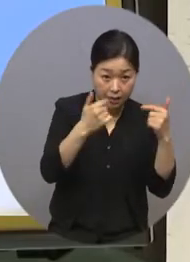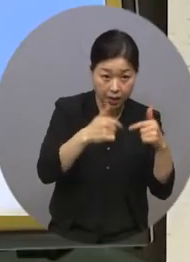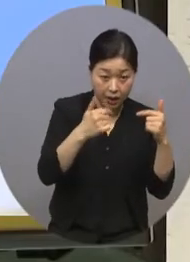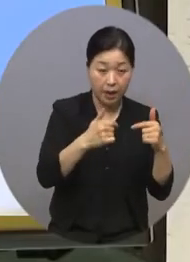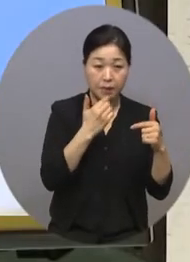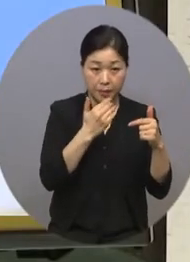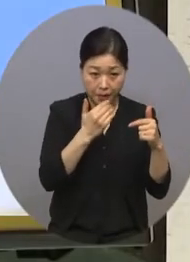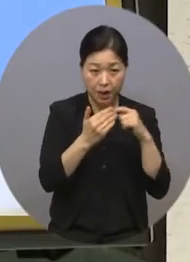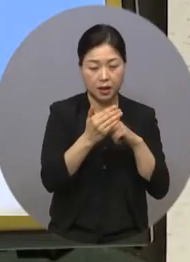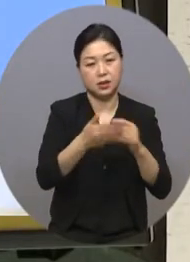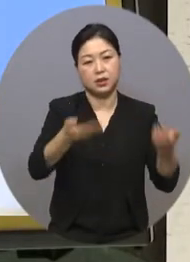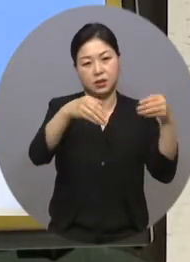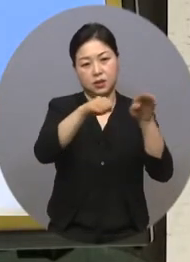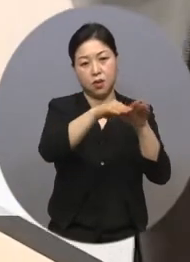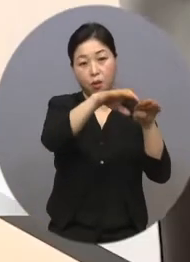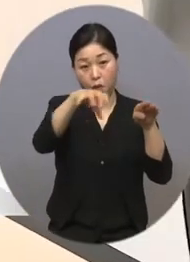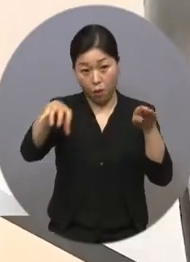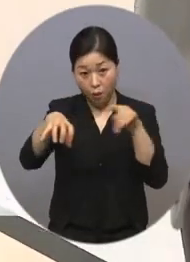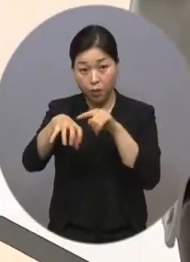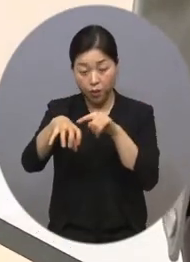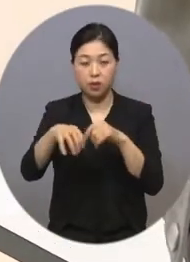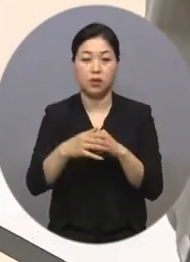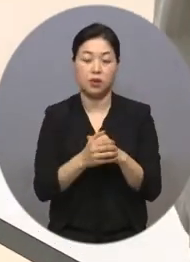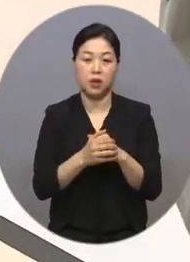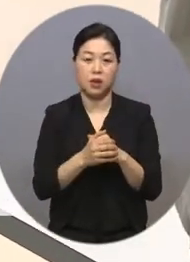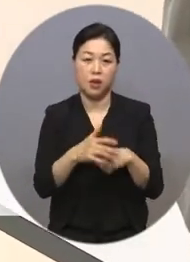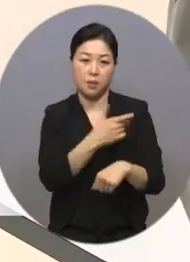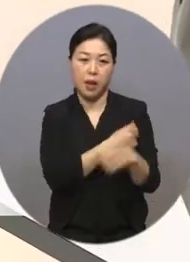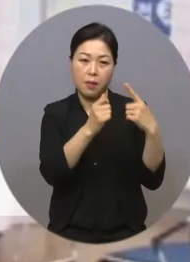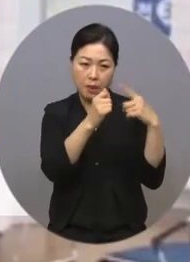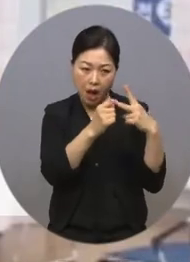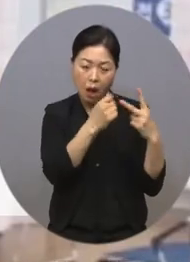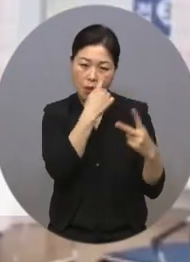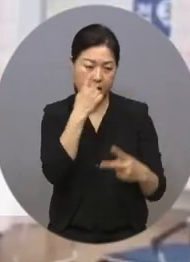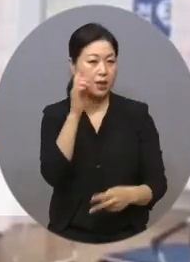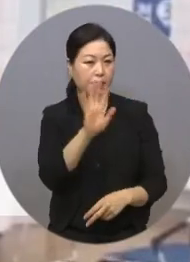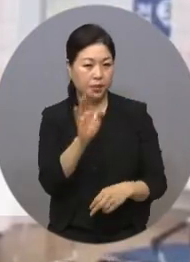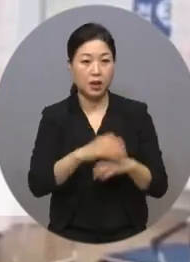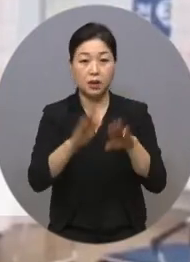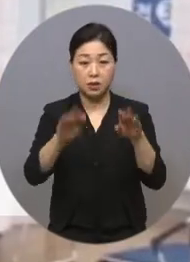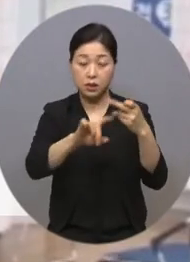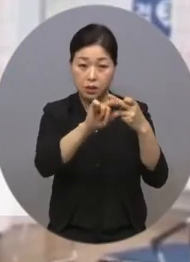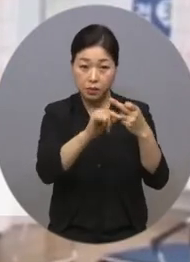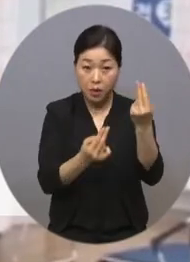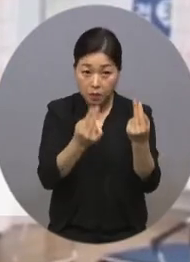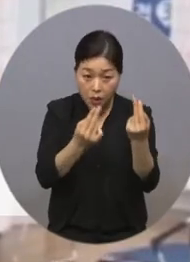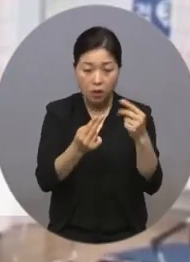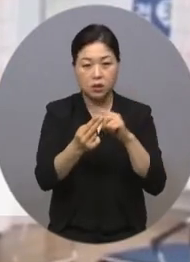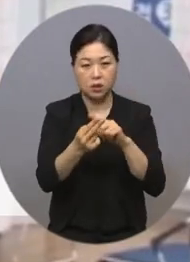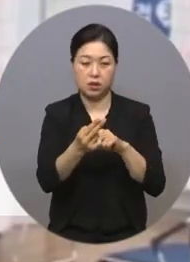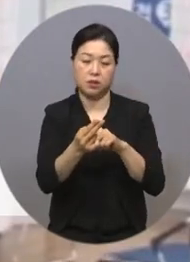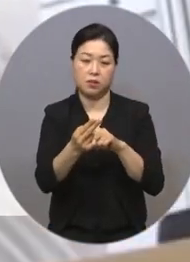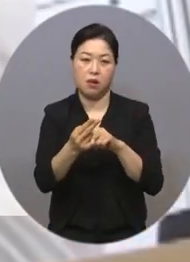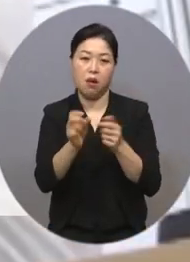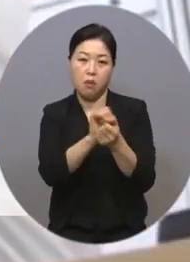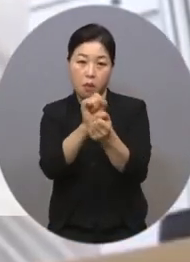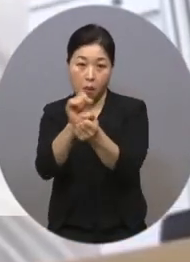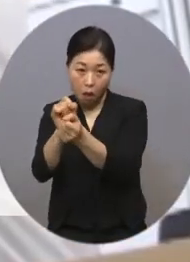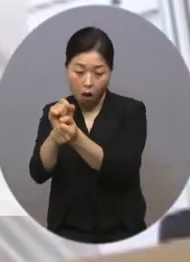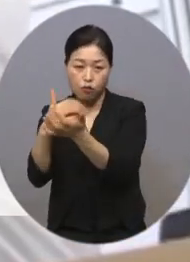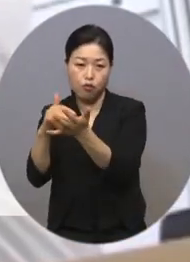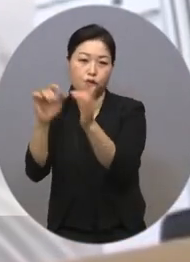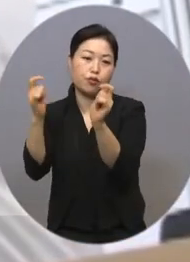가능한 시설에 대한 방역 패스를 해제 할 계획 이라면서 지금은 12월에 비해 유행 규모가 감소하고 있다고